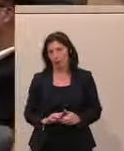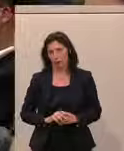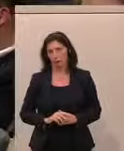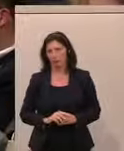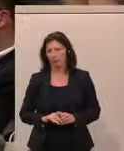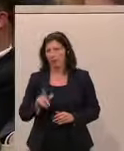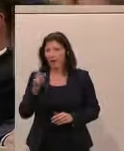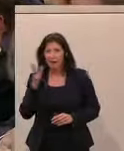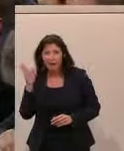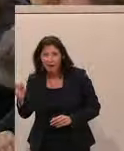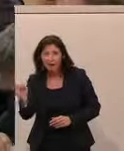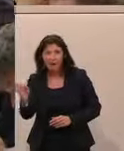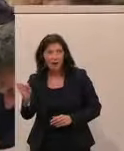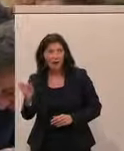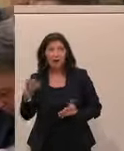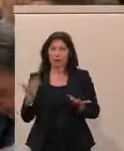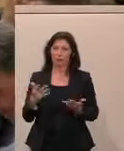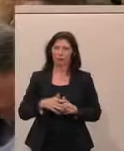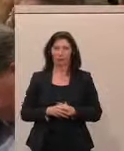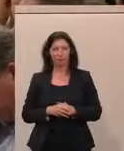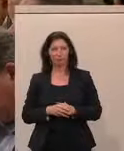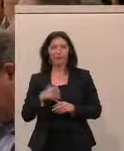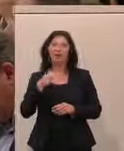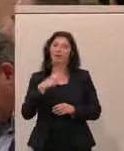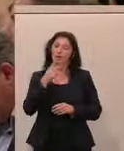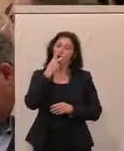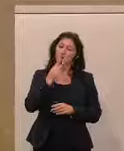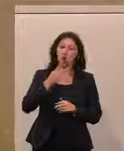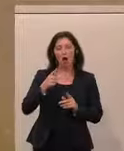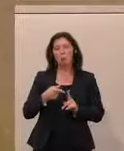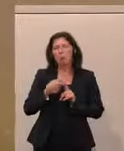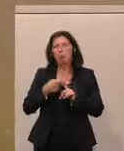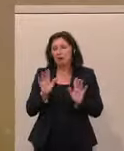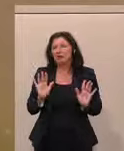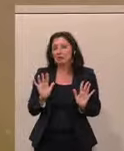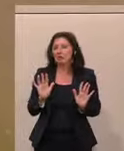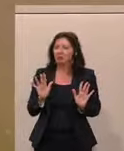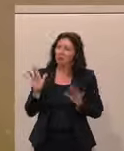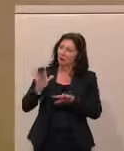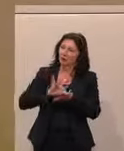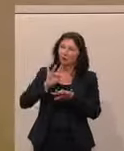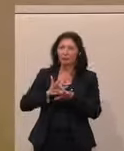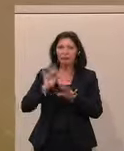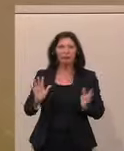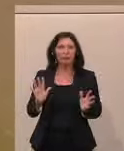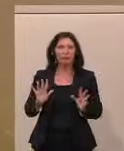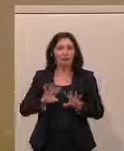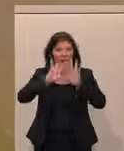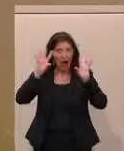Er provoziert bei wohlwollender Betrachtung entweder den Verdacht, generell